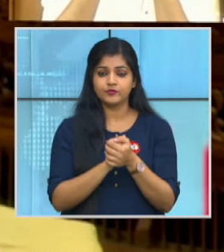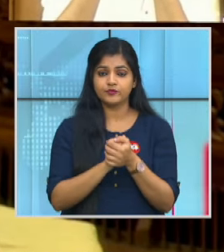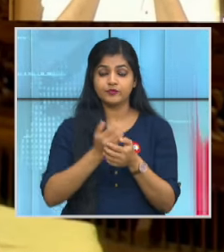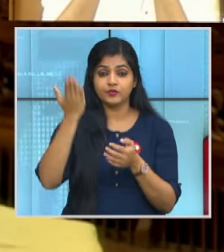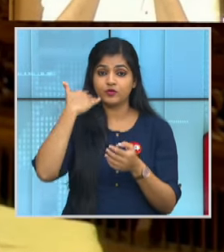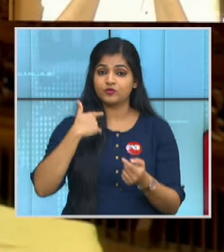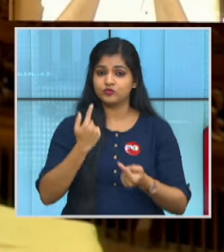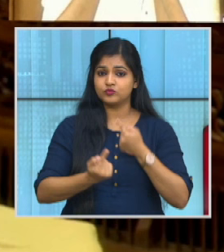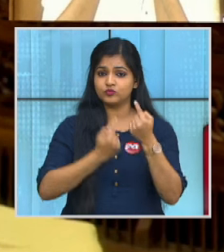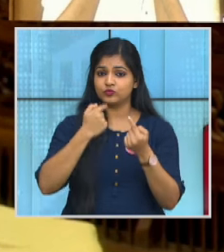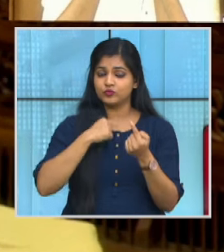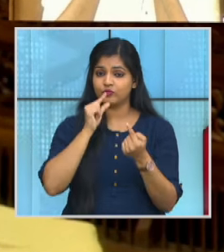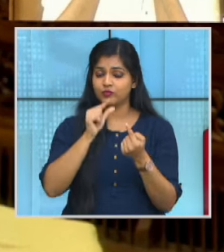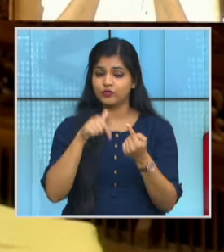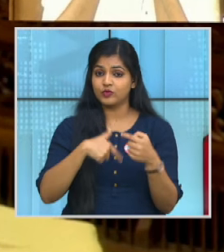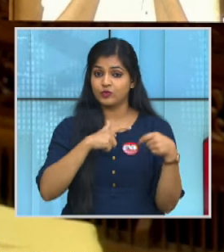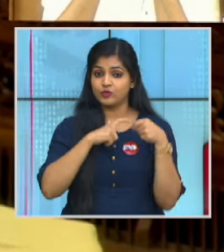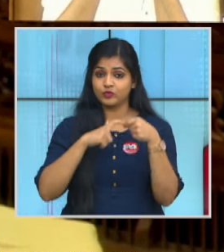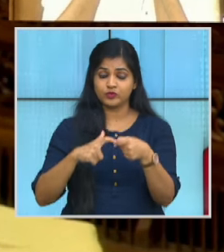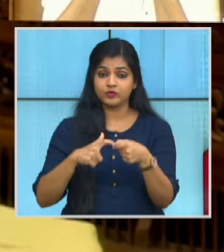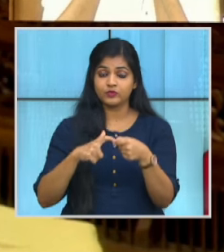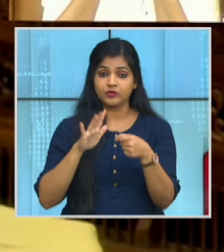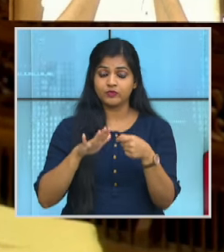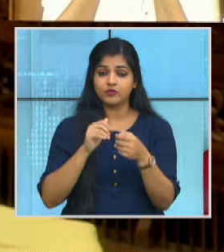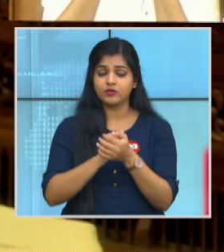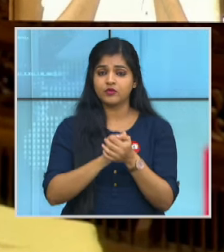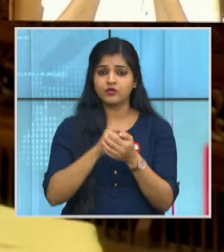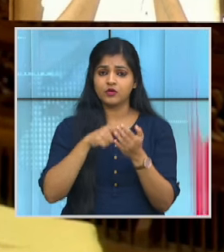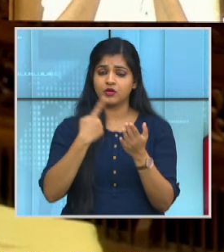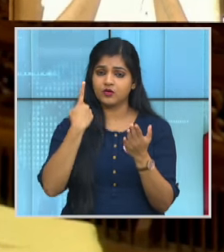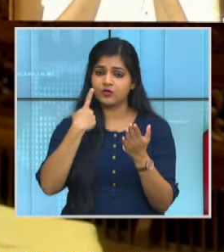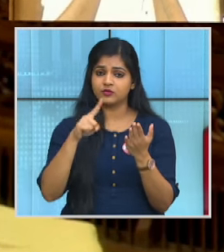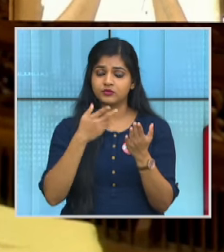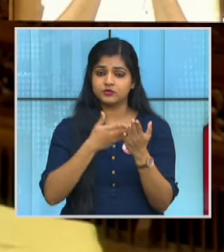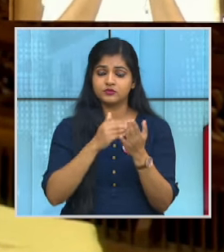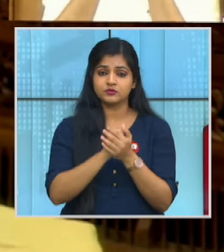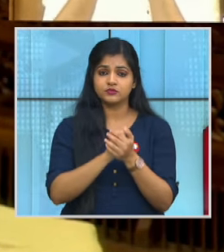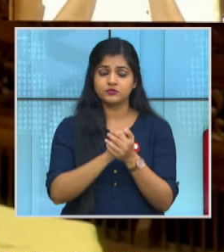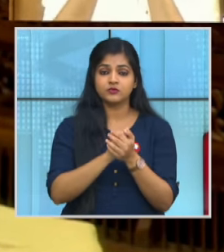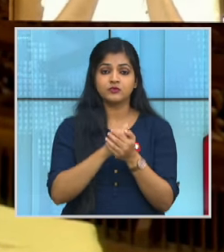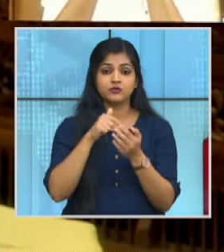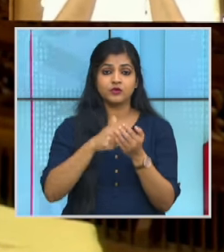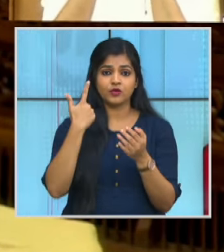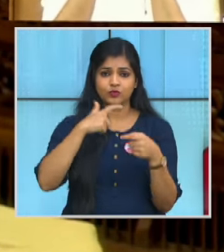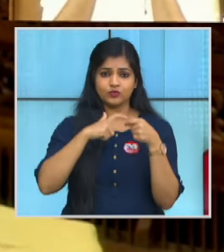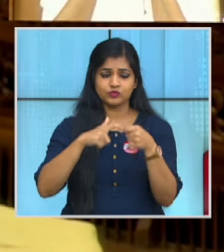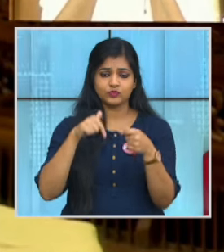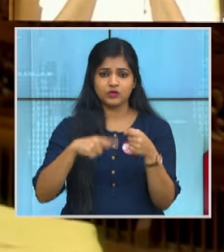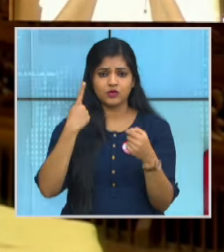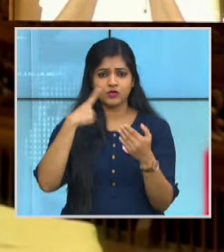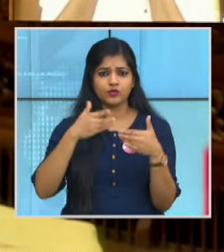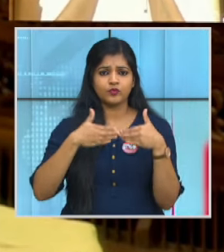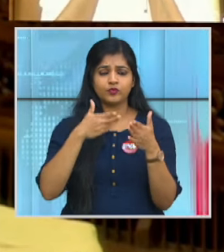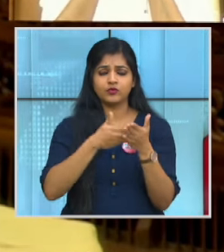ഉയർത്തിയ ആ ചോദ്യത്തിൽ യുക്തിയും ന്യായവും ഉണ്ടെന്ന്